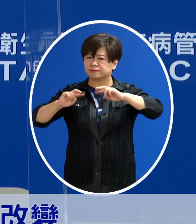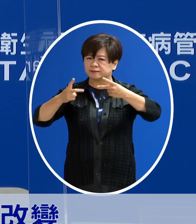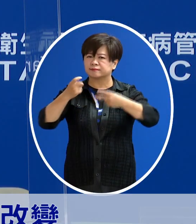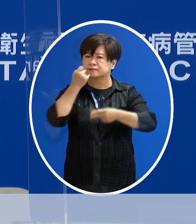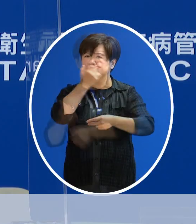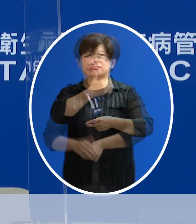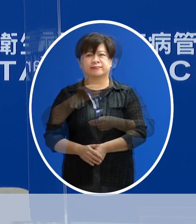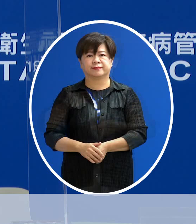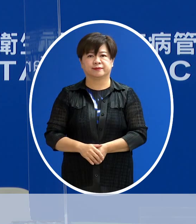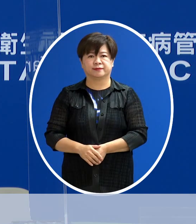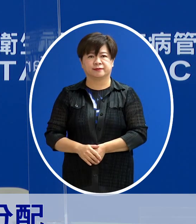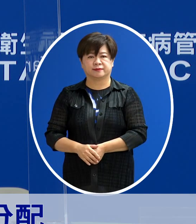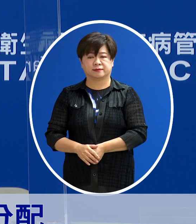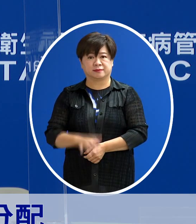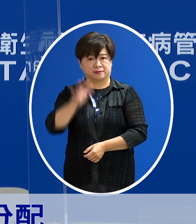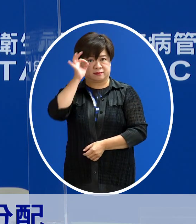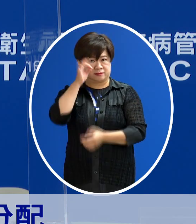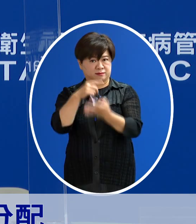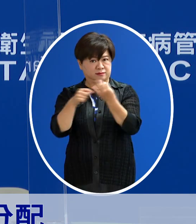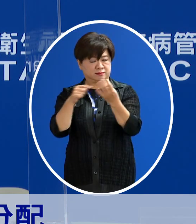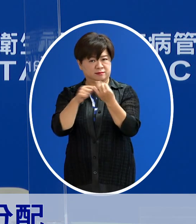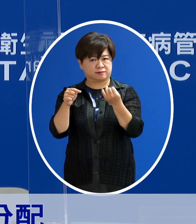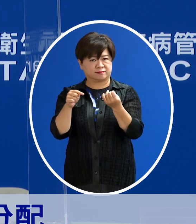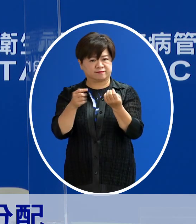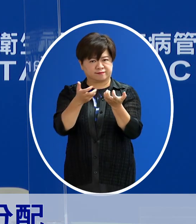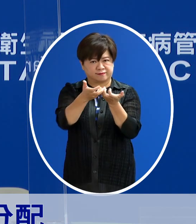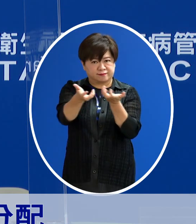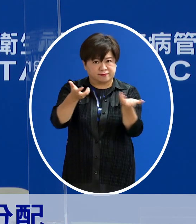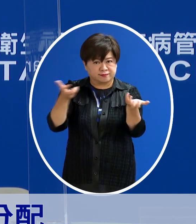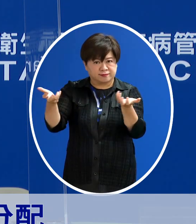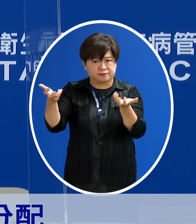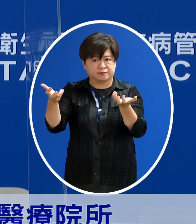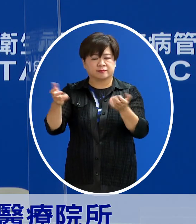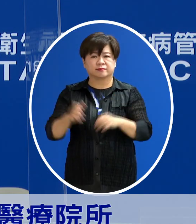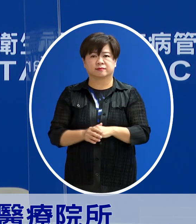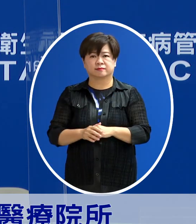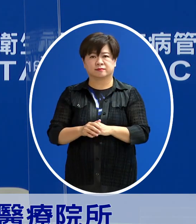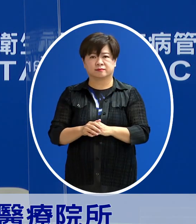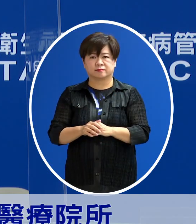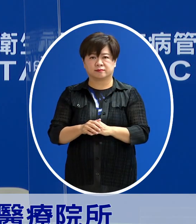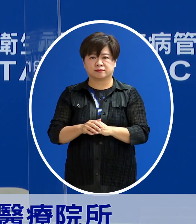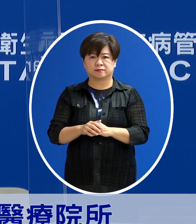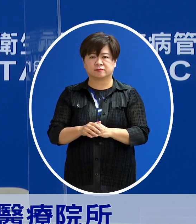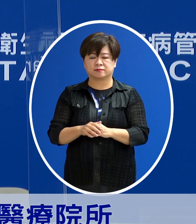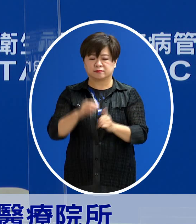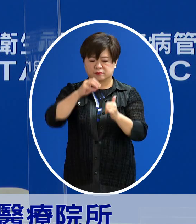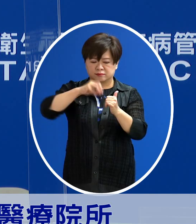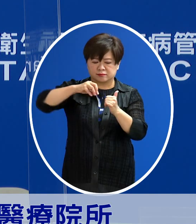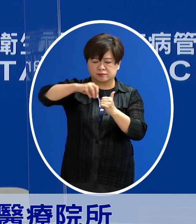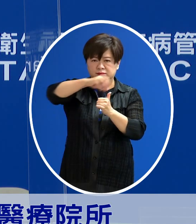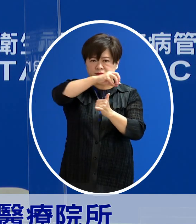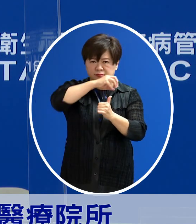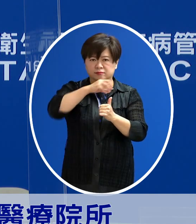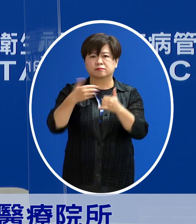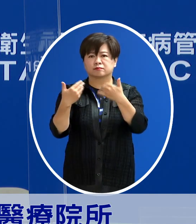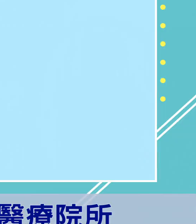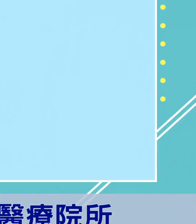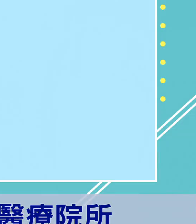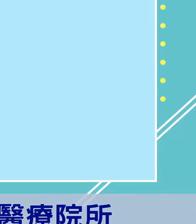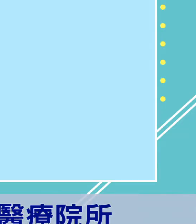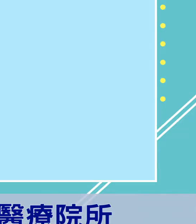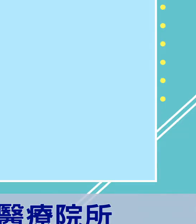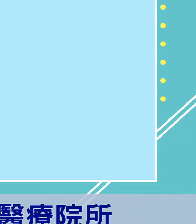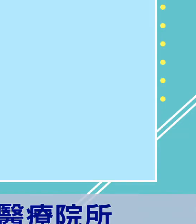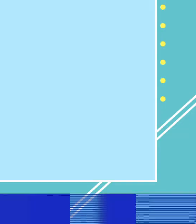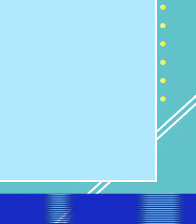抵达的时间会依照数量，然后妥善的分配到全台湾各全国各县市的这个医疗院所。